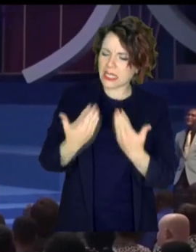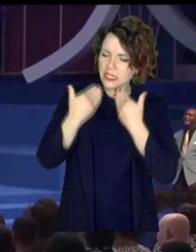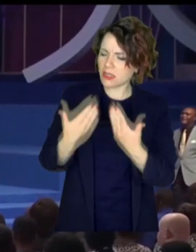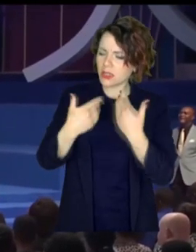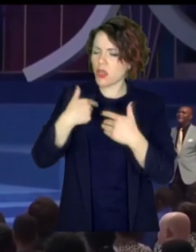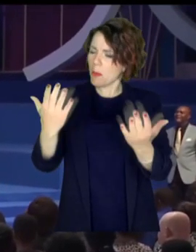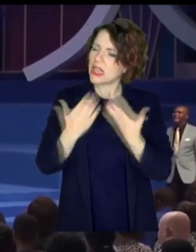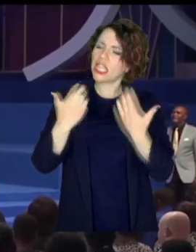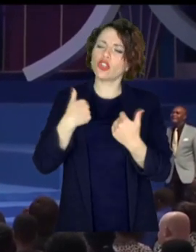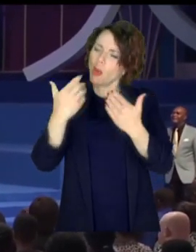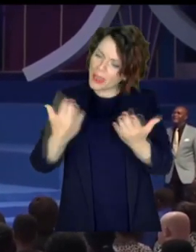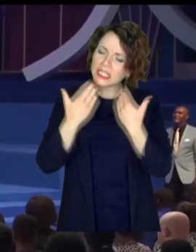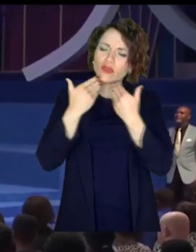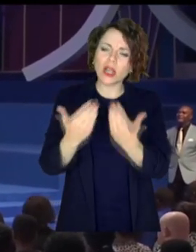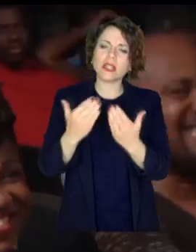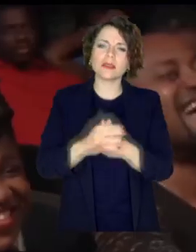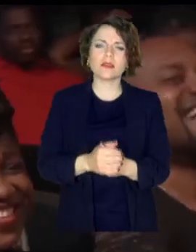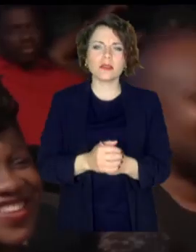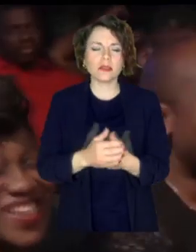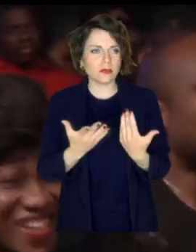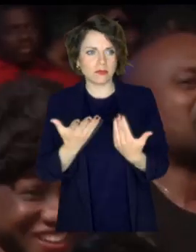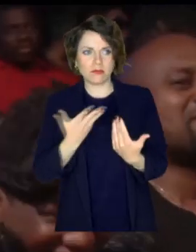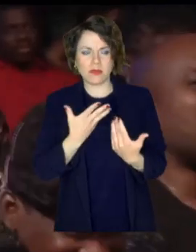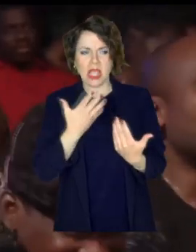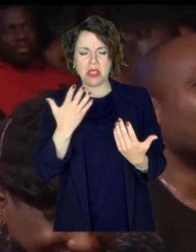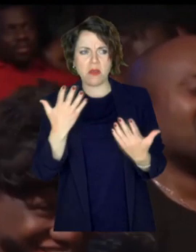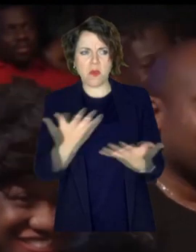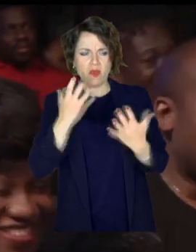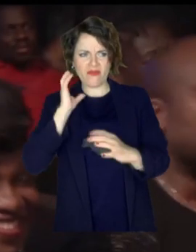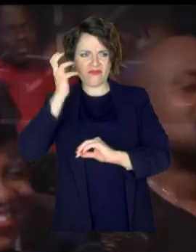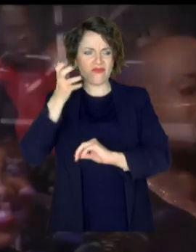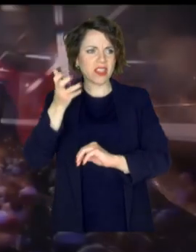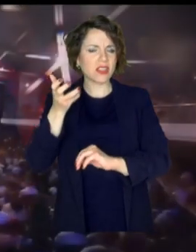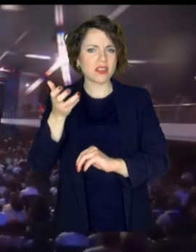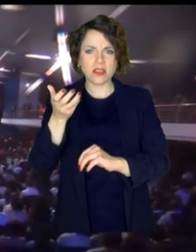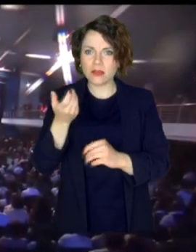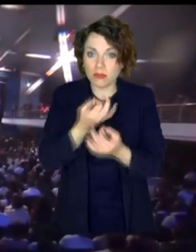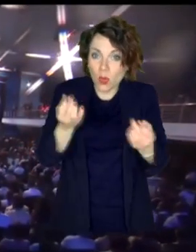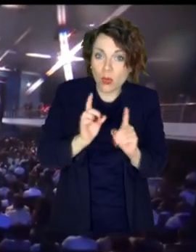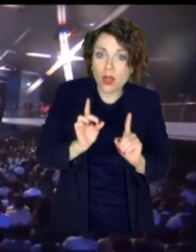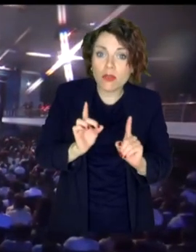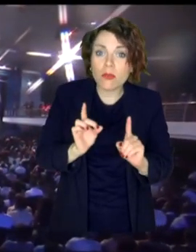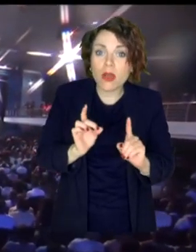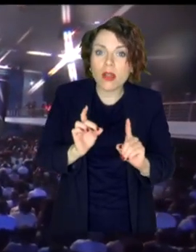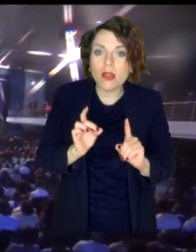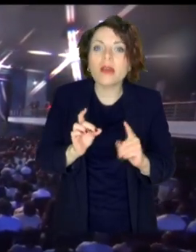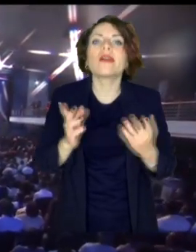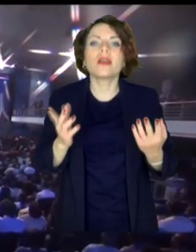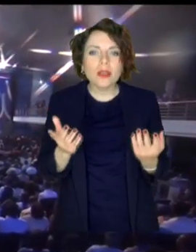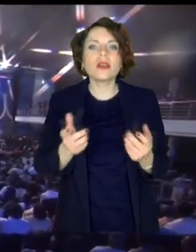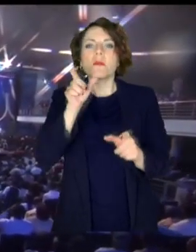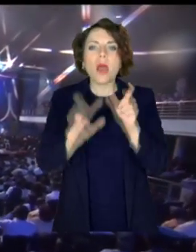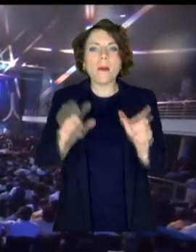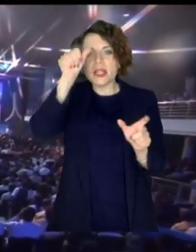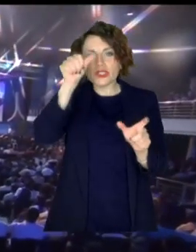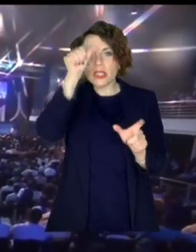Grazie, sono benedetto, grazie. Non pensate che ci sia qualcosa che non va in tutto questo? Non è normale. Ma è così che si comportano